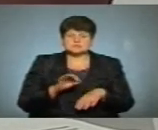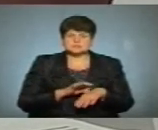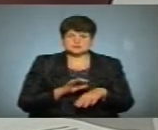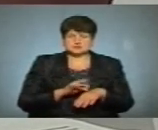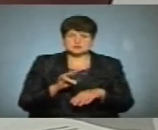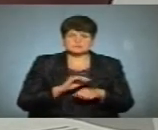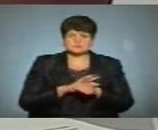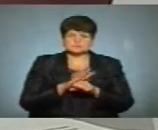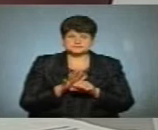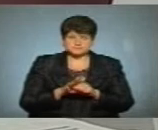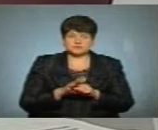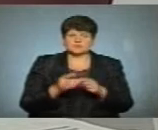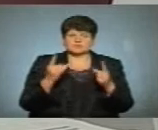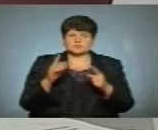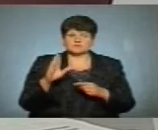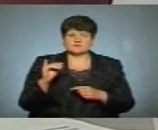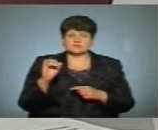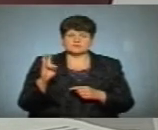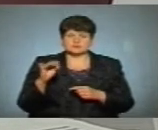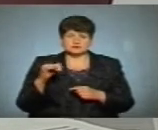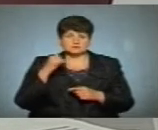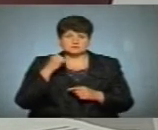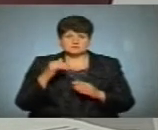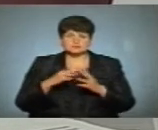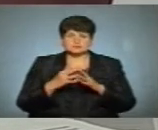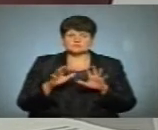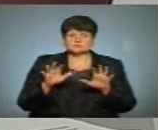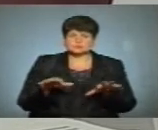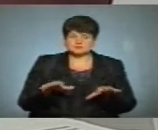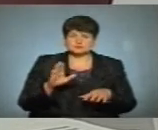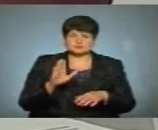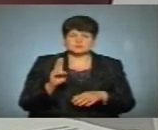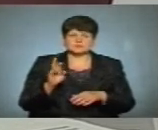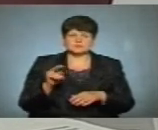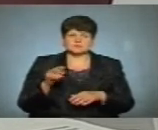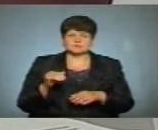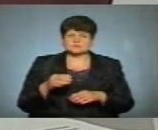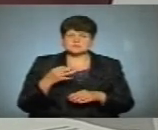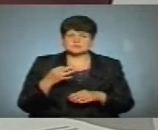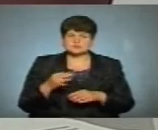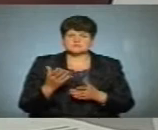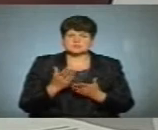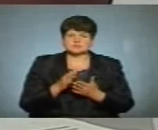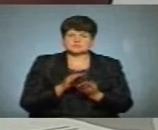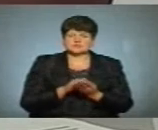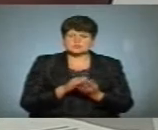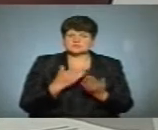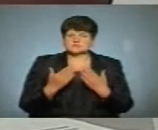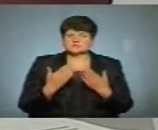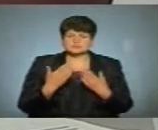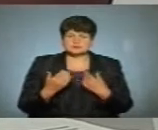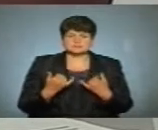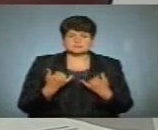на COVID-19 у Великих Вікнинах, ми зателефонували сільському голові Василю Коляді. Він сказав, що перебуває на похороні і спілкуватися з